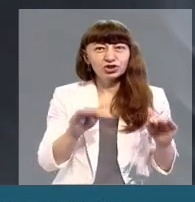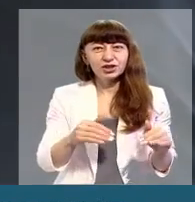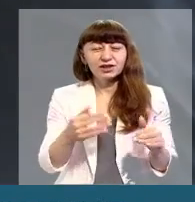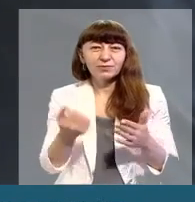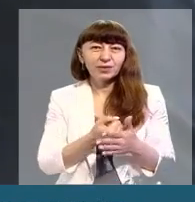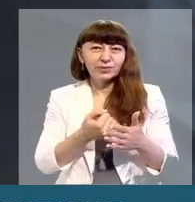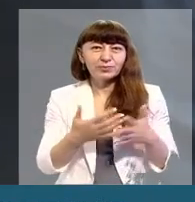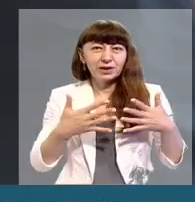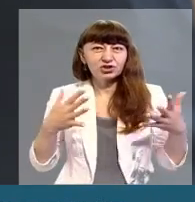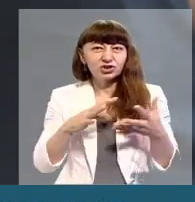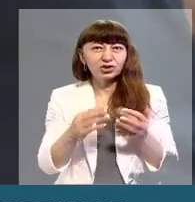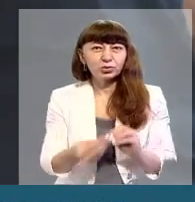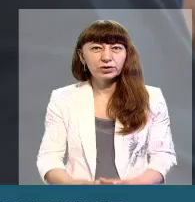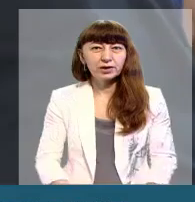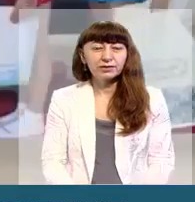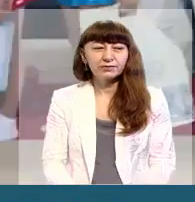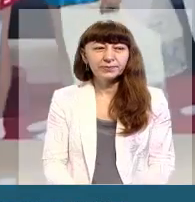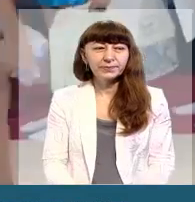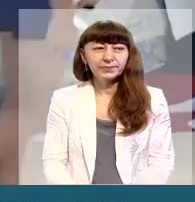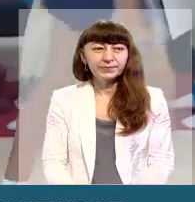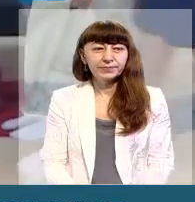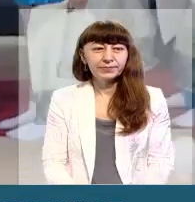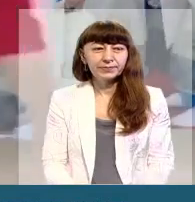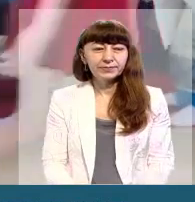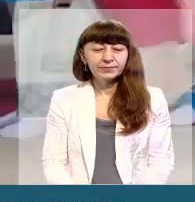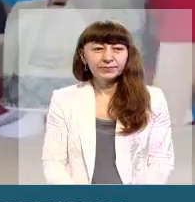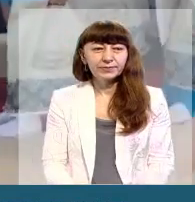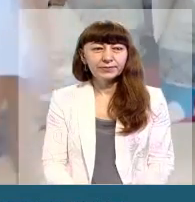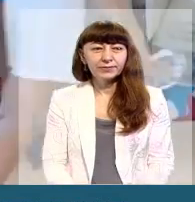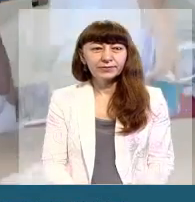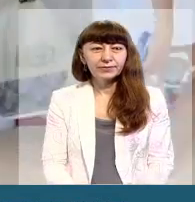достижение больших высот. Айжан Каламбаева, Жанара Ержанова, Алибек